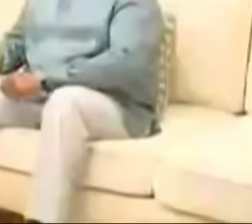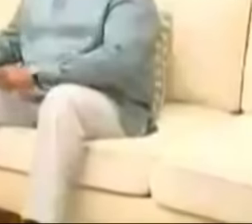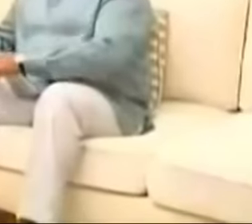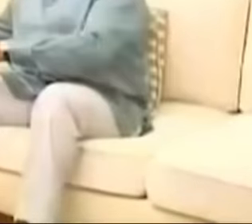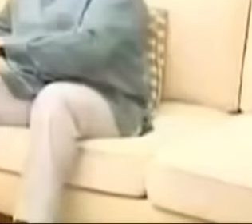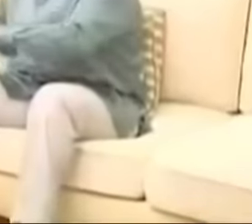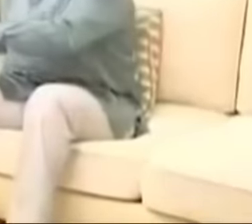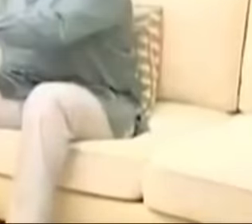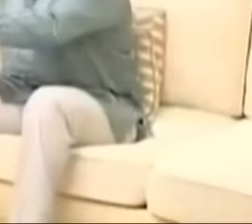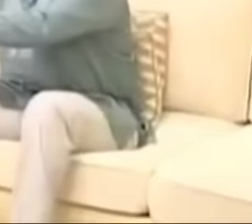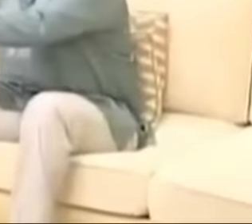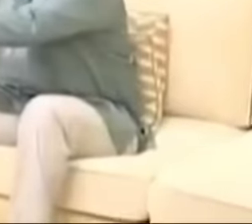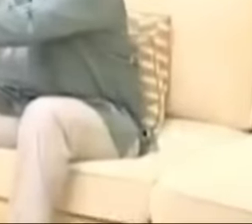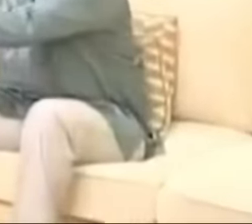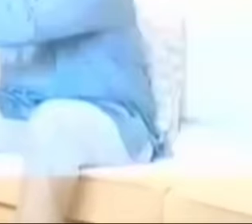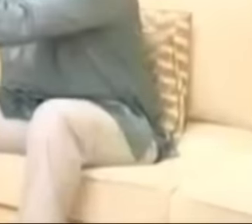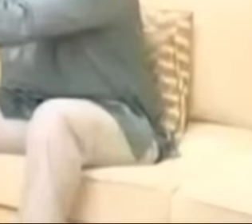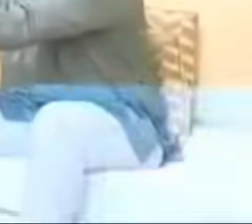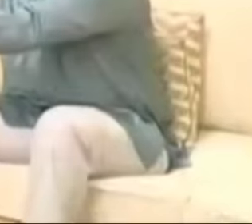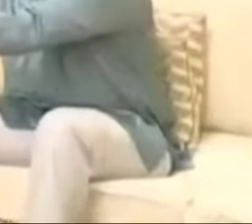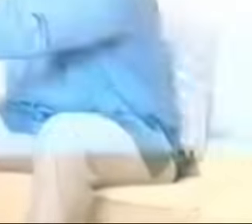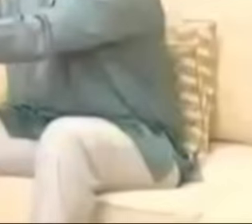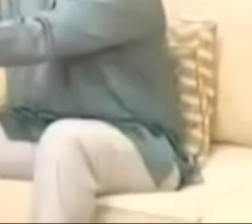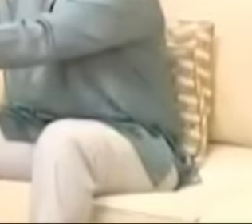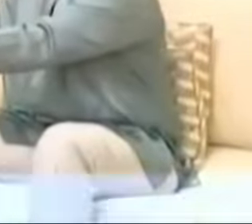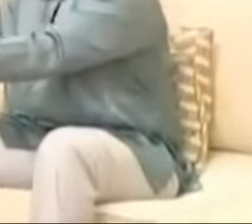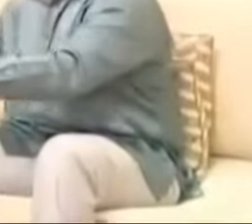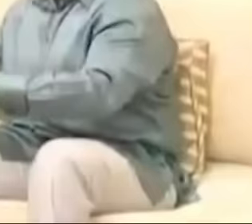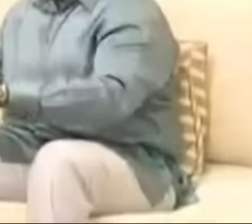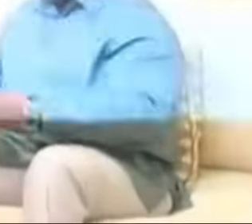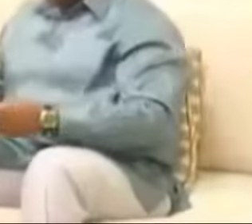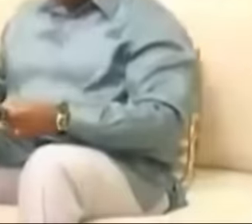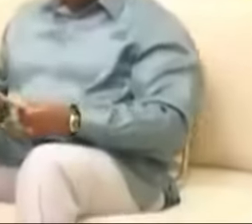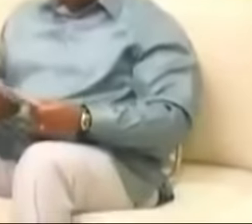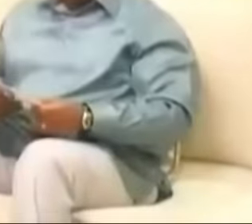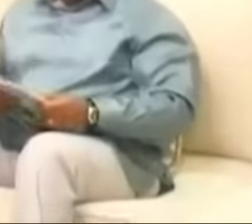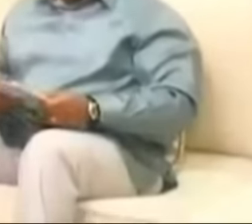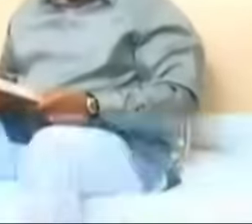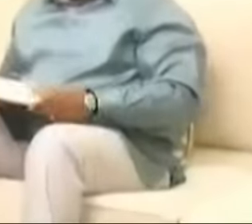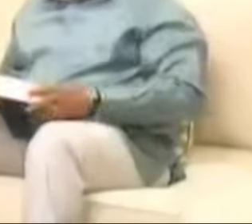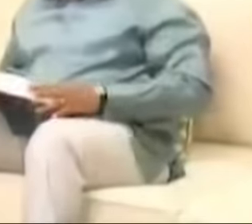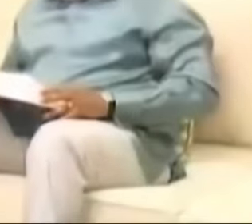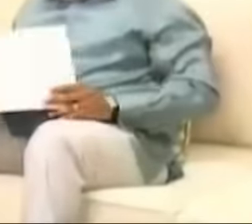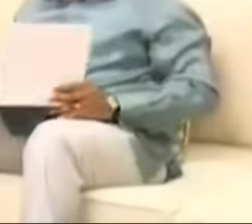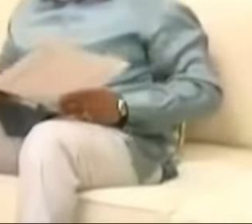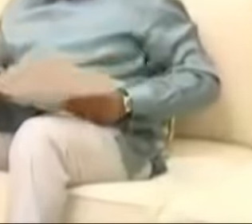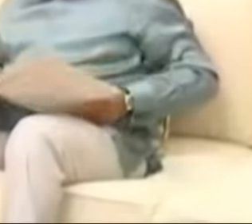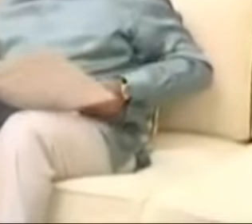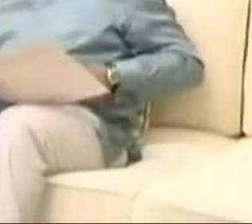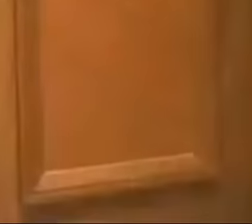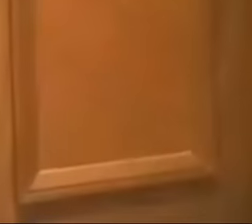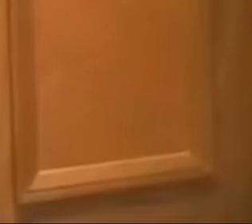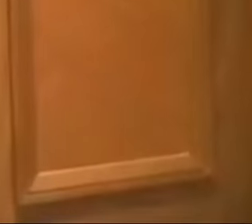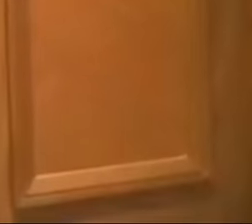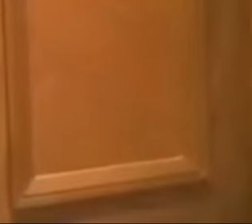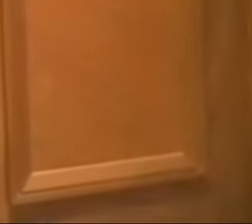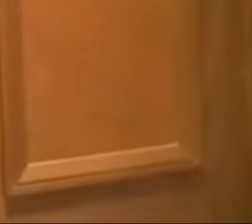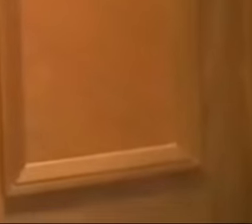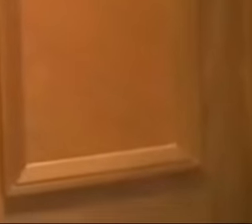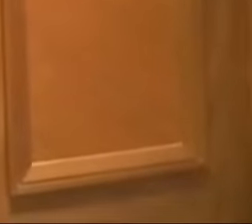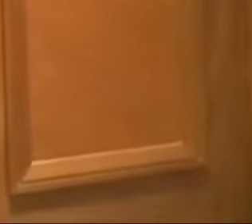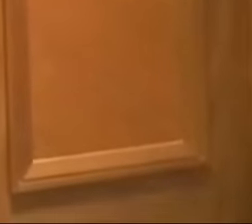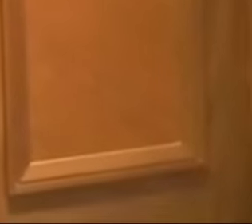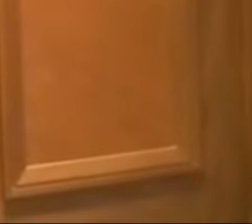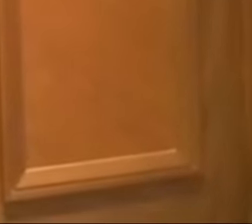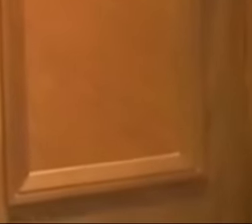a remis au chef de l'État l'enveloppe contenant l'invitation lui adressée pour participer à la